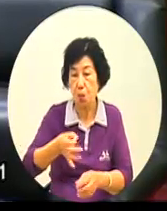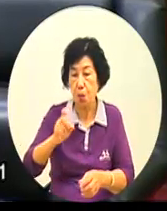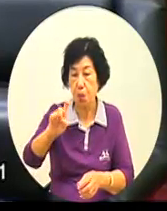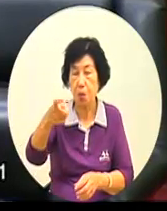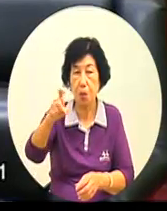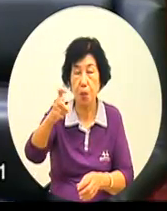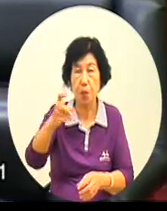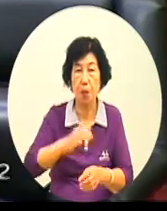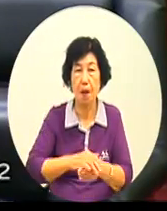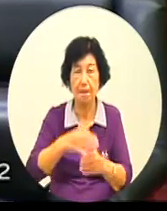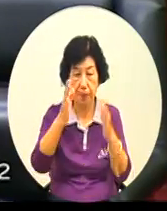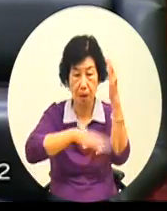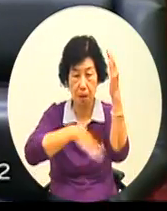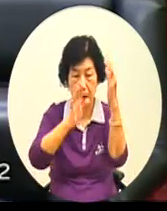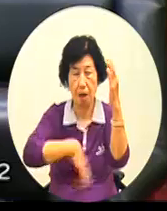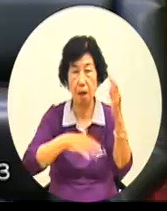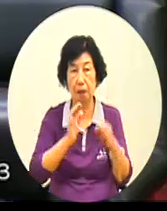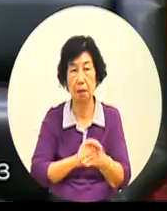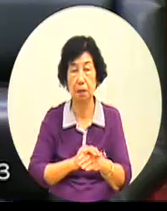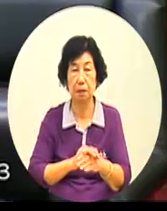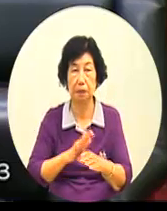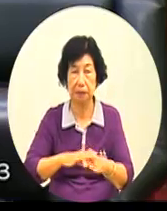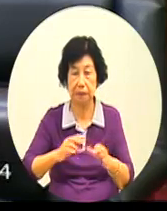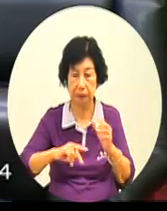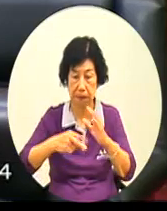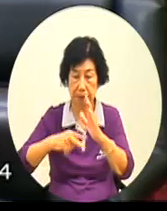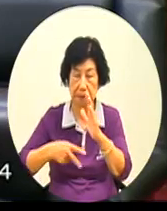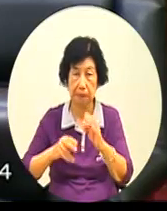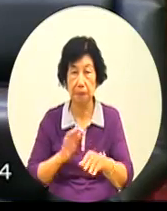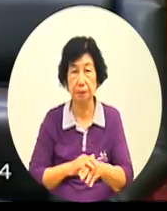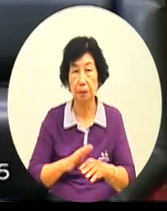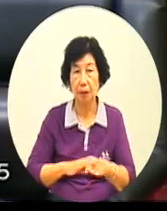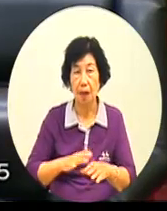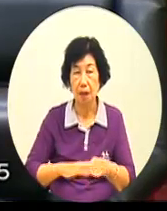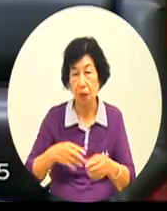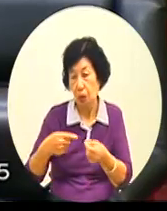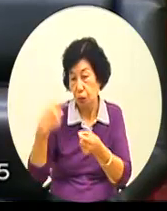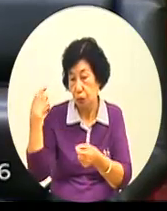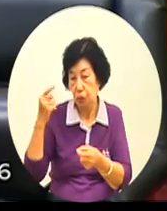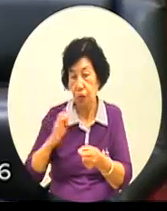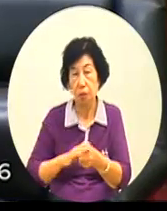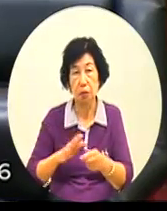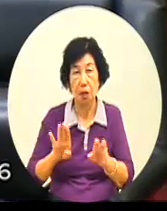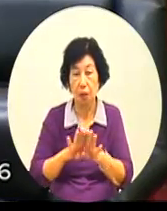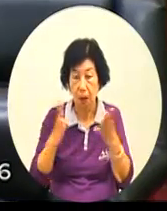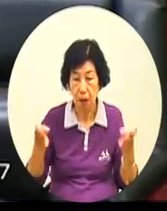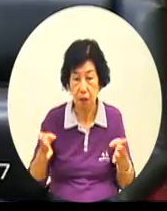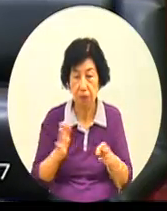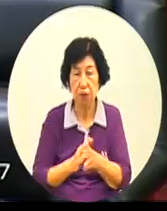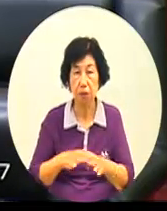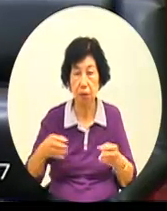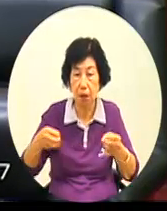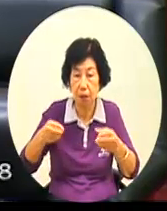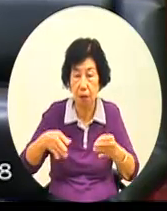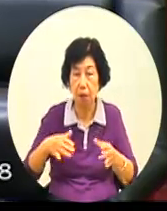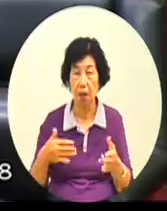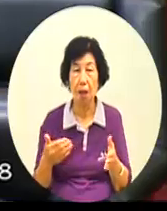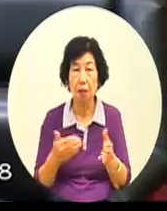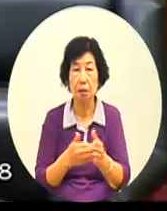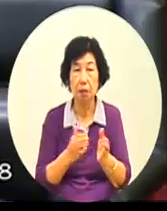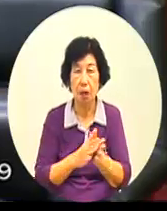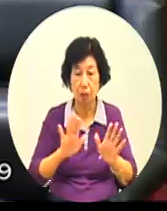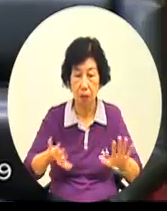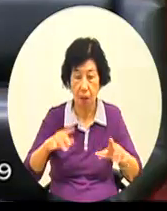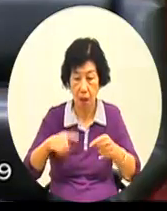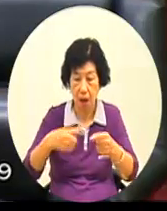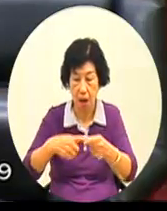善。已经年底了呢，我们从去年就讲了，然后年初了，又是年底了，又要这个经费呢，又要拖